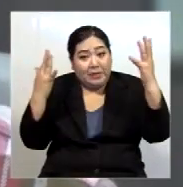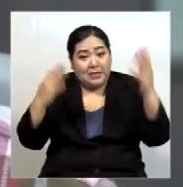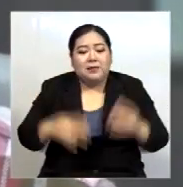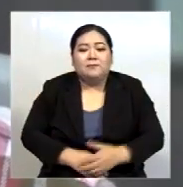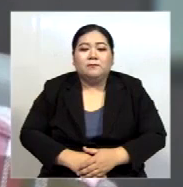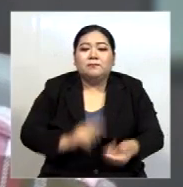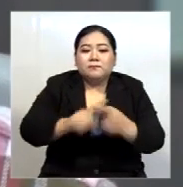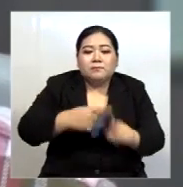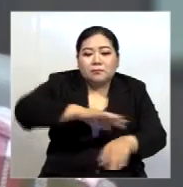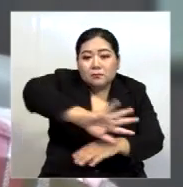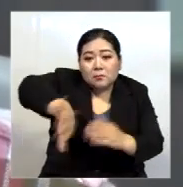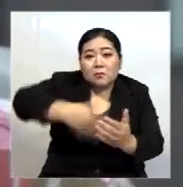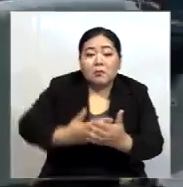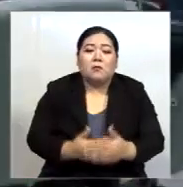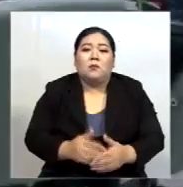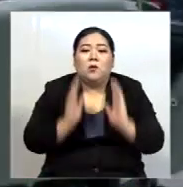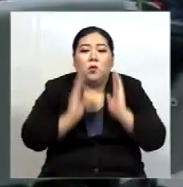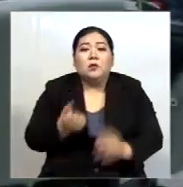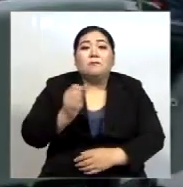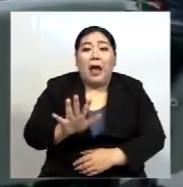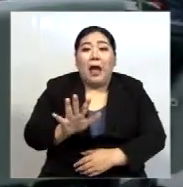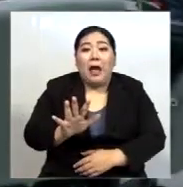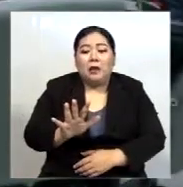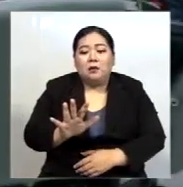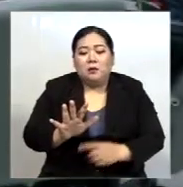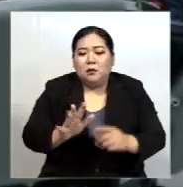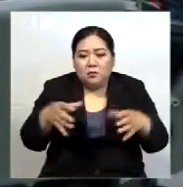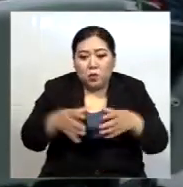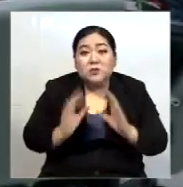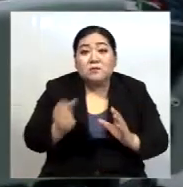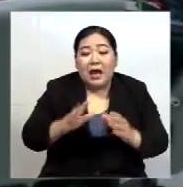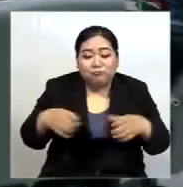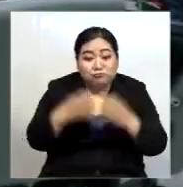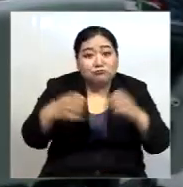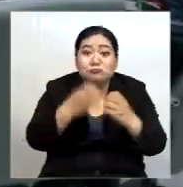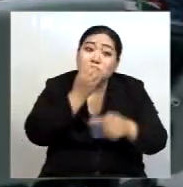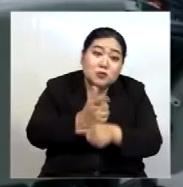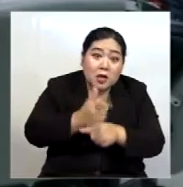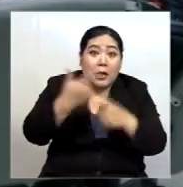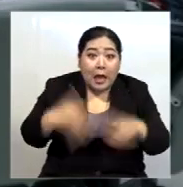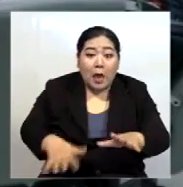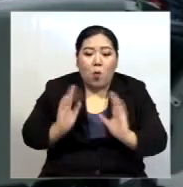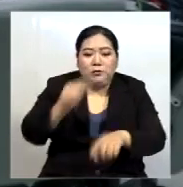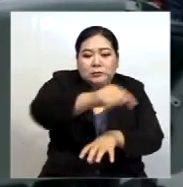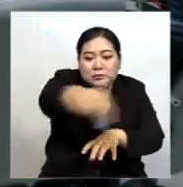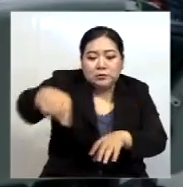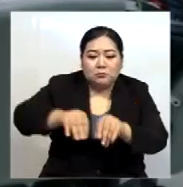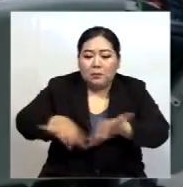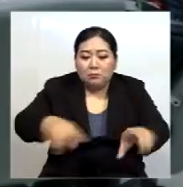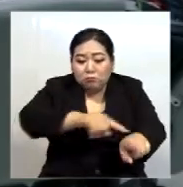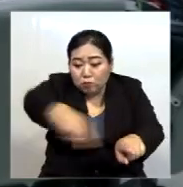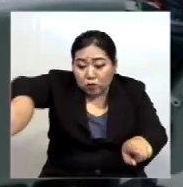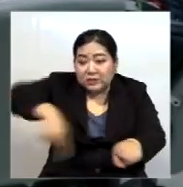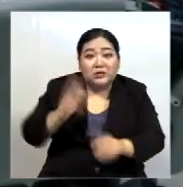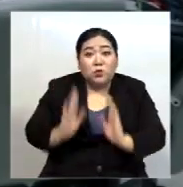มเบื้องต้นทั้งหมดนะฮะจาก15คนเนี่ยเขาตามต่อไปถึง70คนด้วยกันซึ่งจากการตรวจสอบทั้ง70คนผลการต